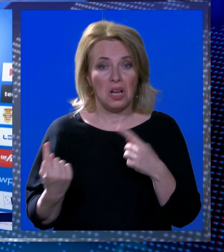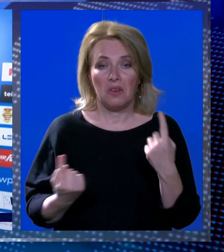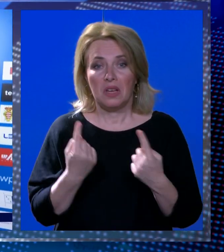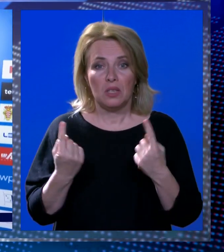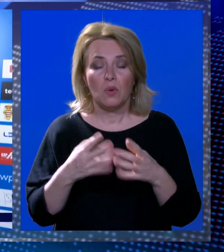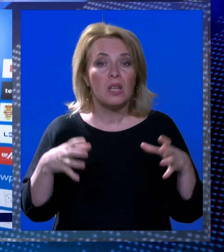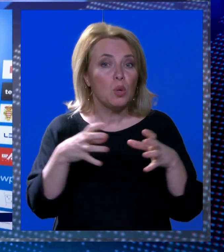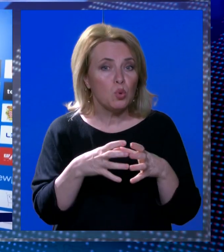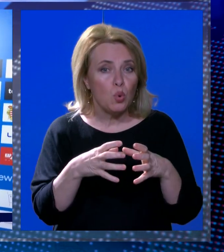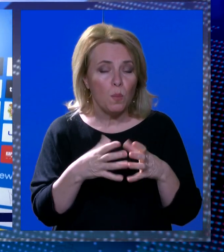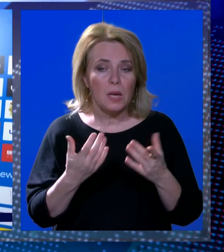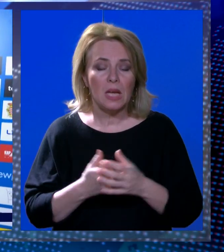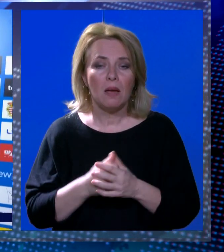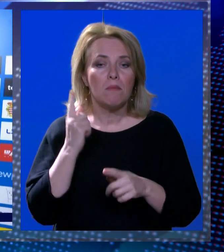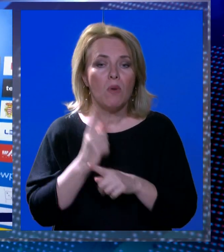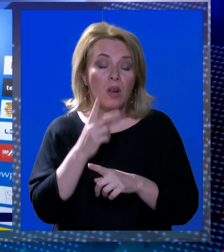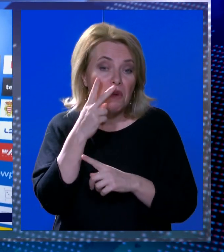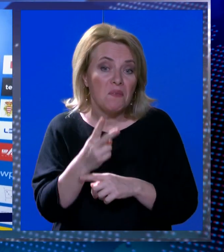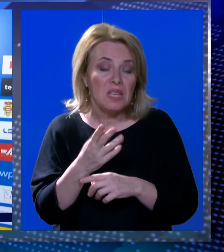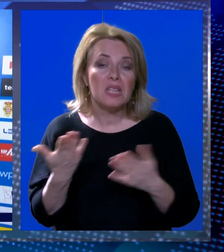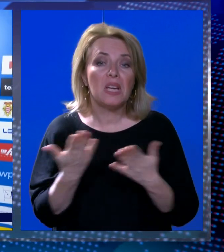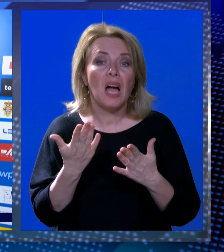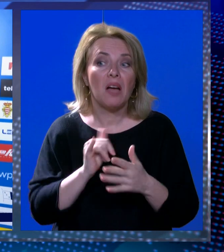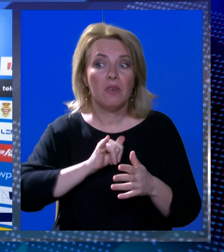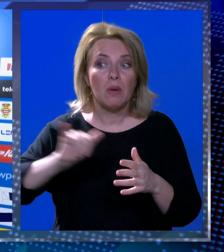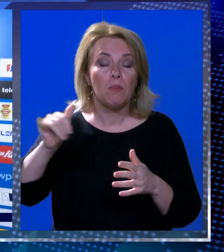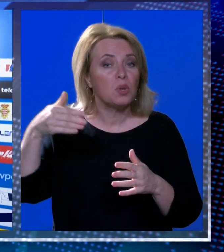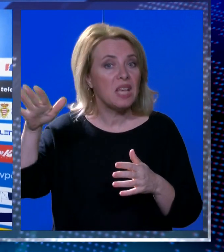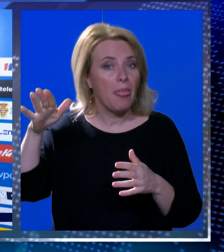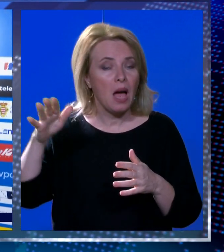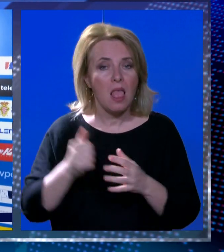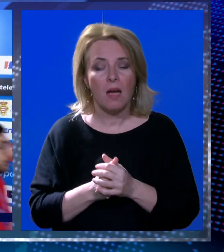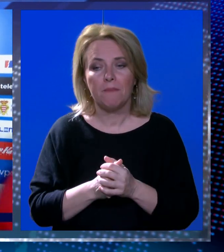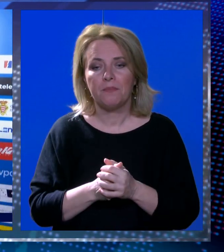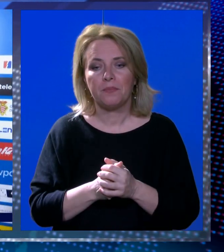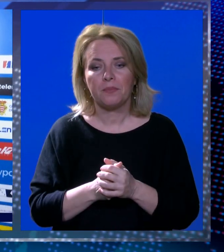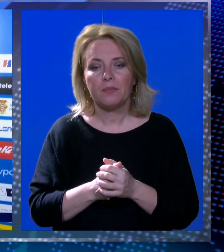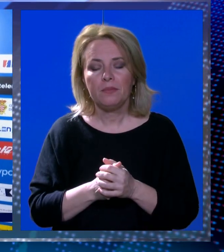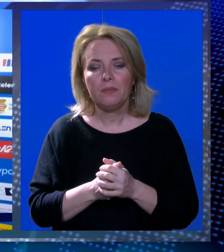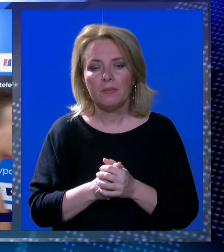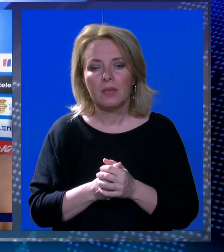točno kakva je situacija sad u skupini, tako da evo, moramo vidjeti kakav nam je put za dalje.